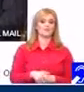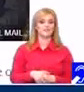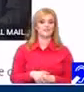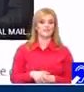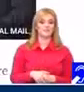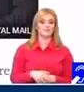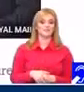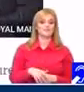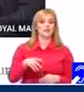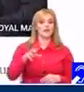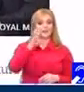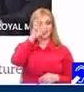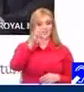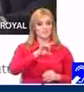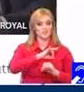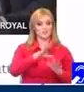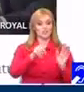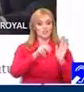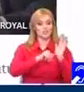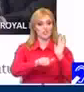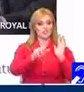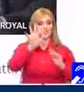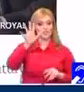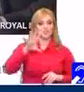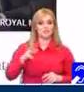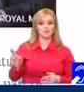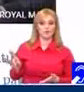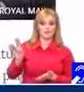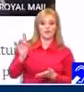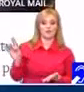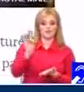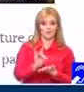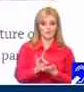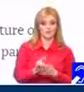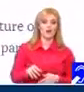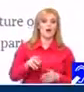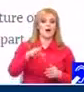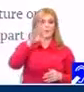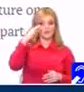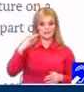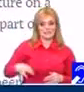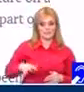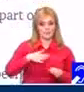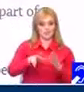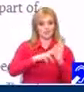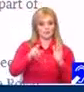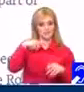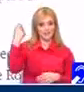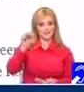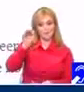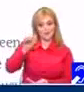compoziție inedită. Regina sărbătorește 65 de ani de la urcarea pe tron, prințul Charles împlinește 70 de ani, iar